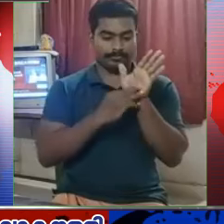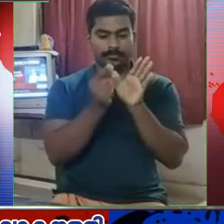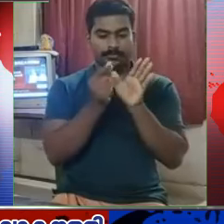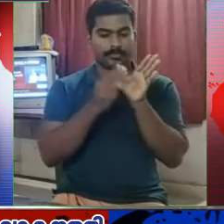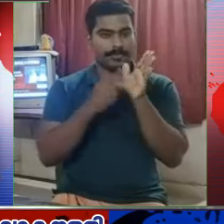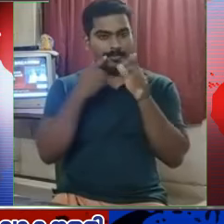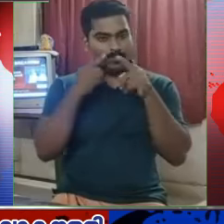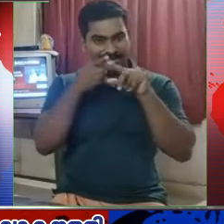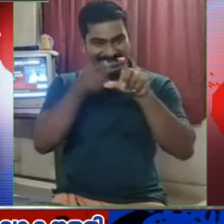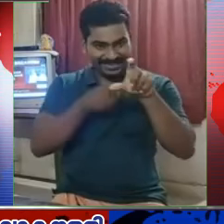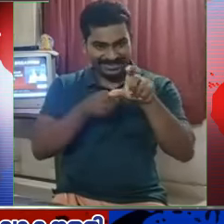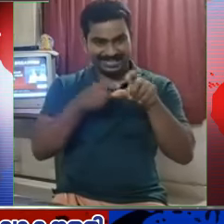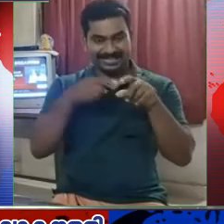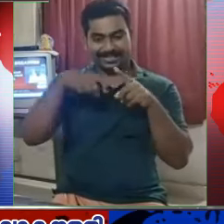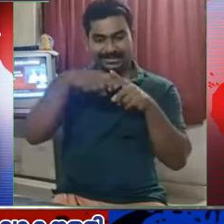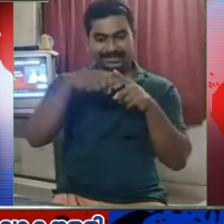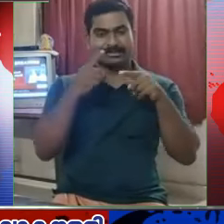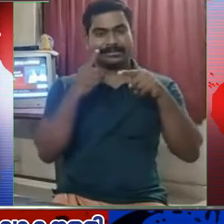അത് ഗൗരവമായി കാണണം.